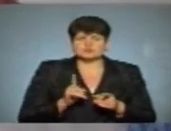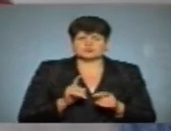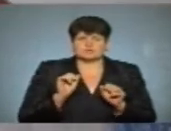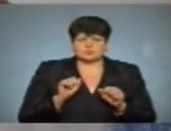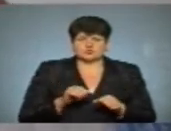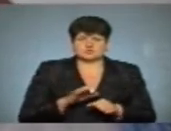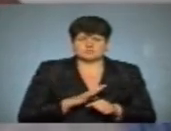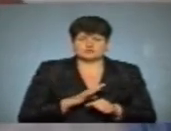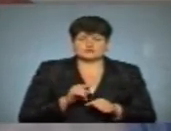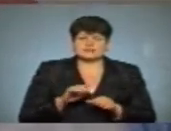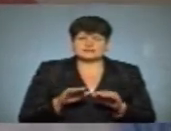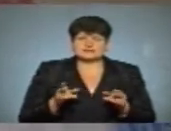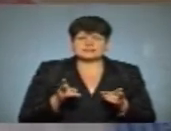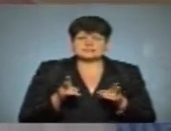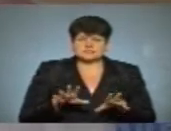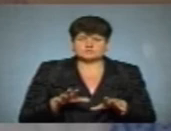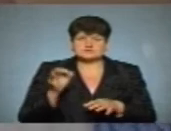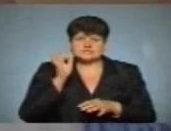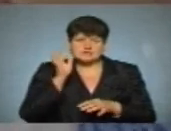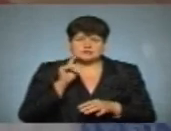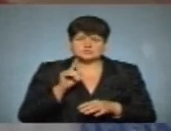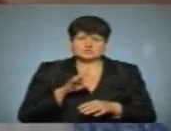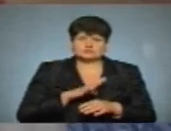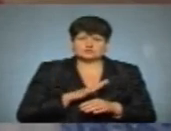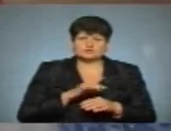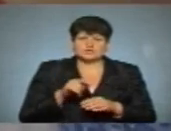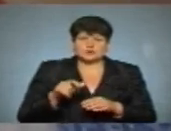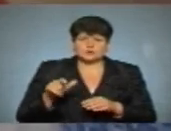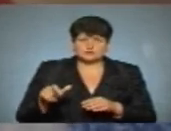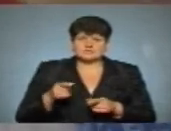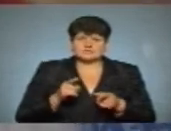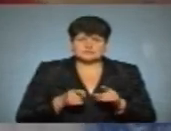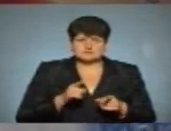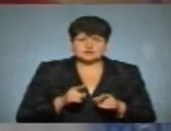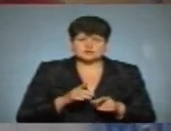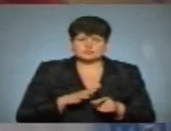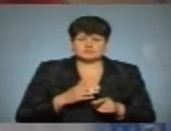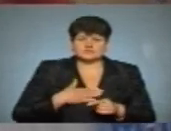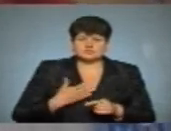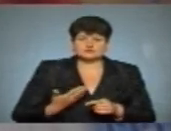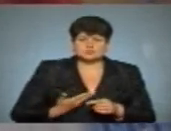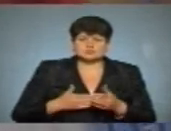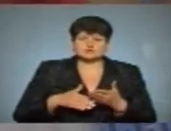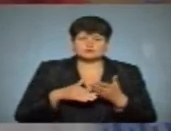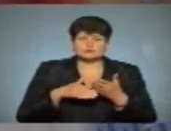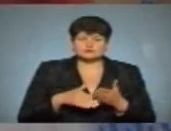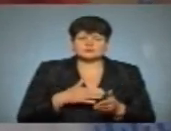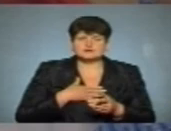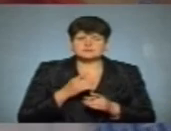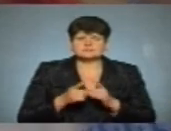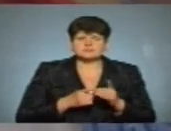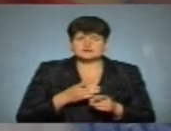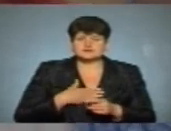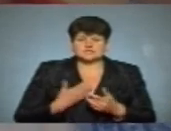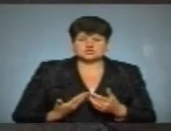було ті діти, які залишаться, щоб згадали, що були такі люди, які справді були в нашому житті і допомогли нам змінити наше